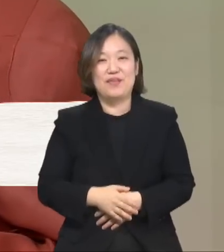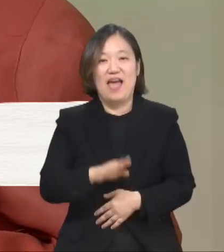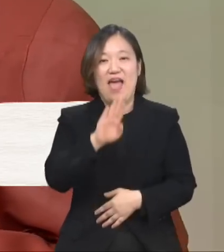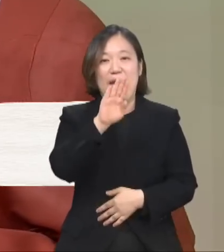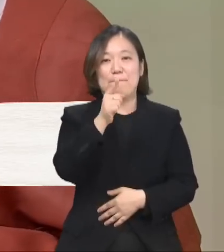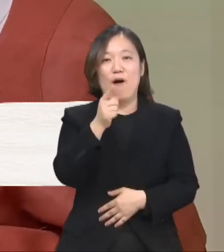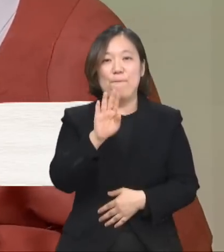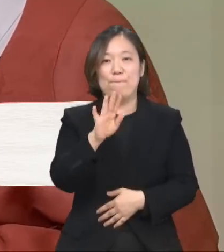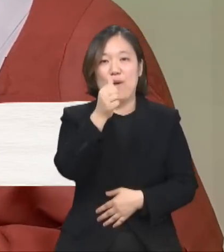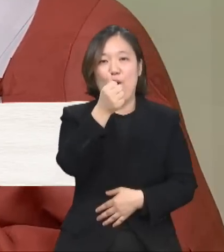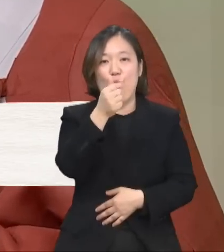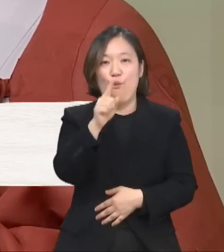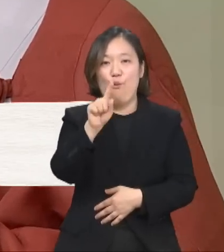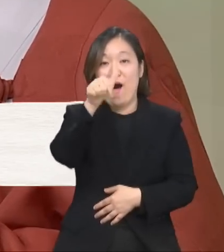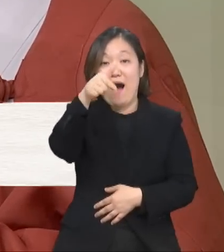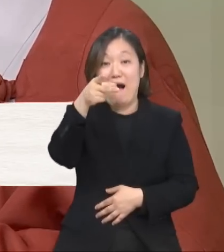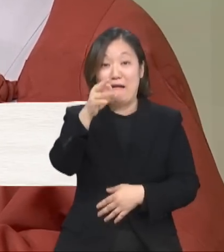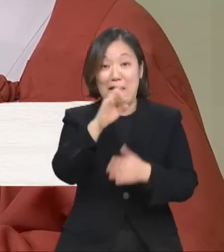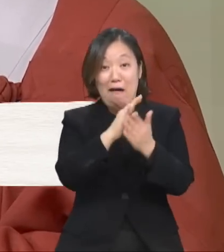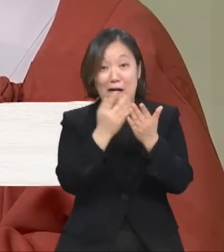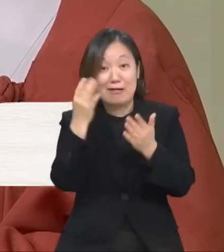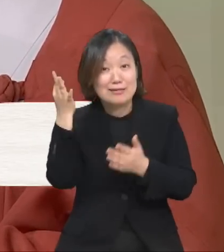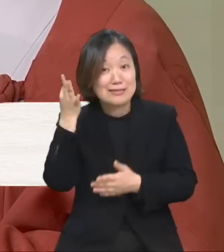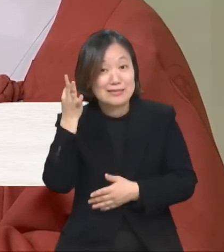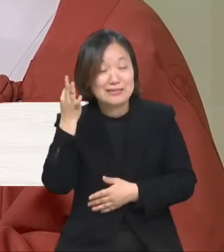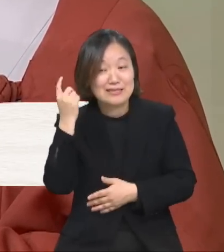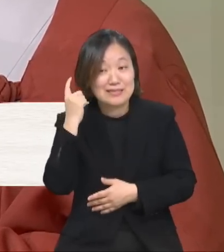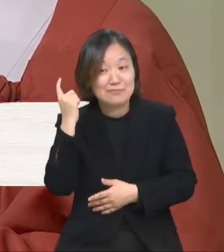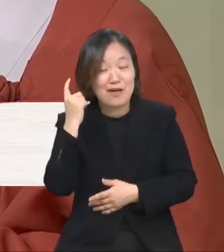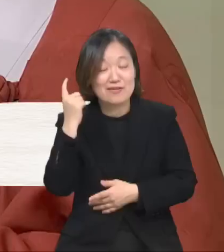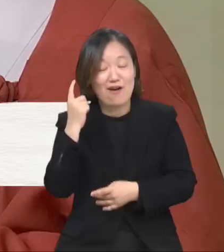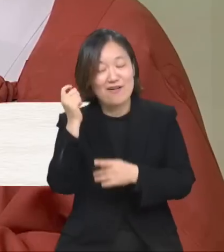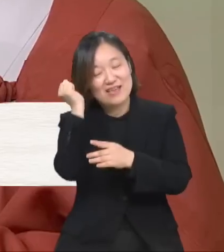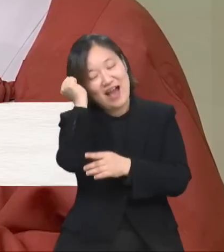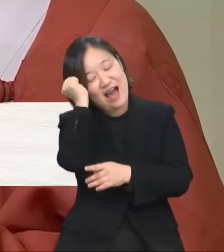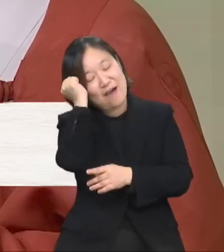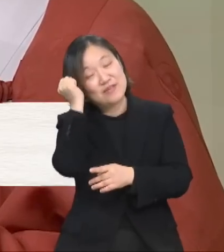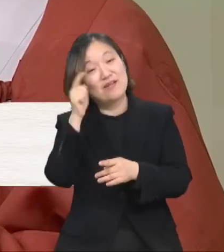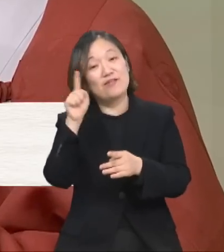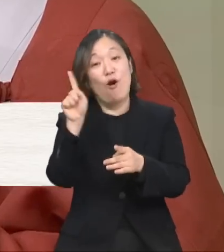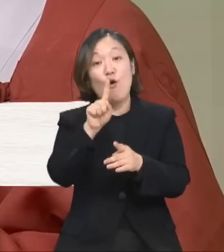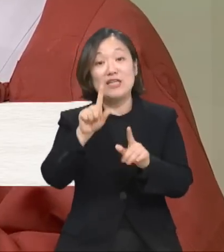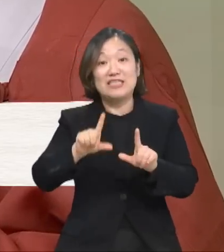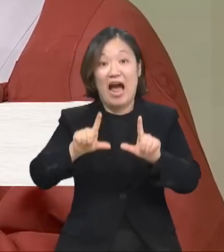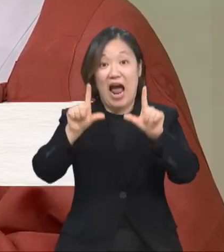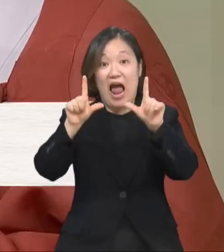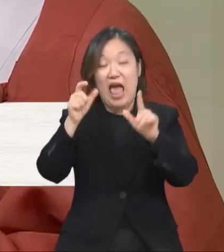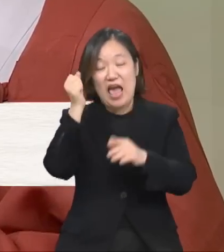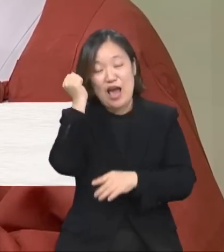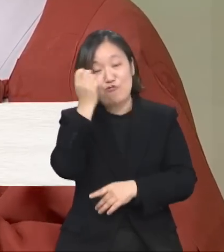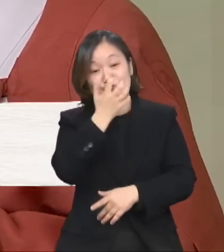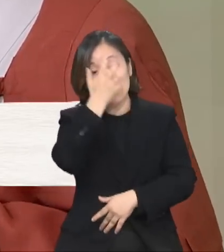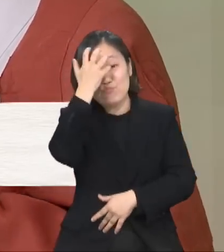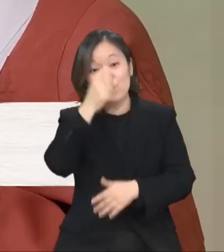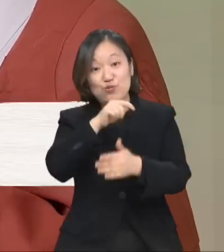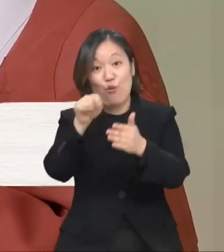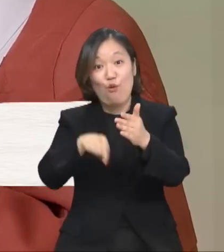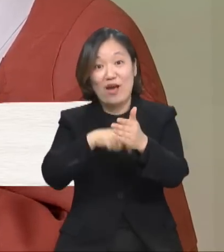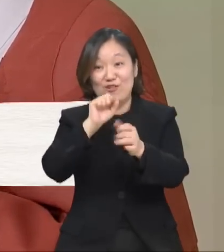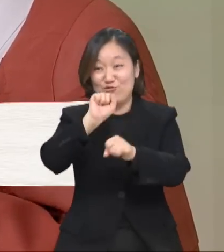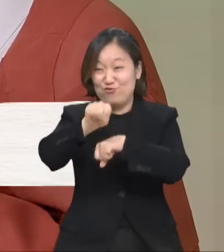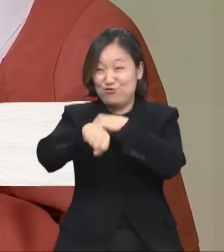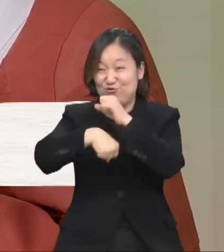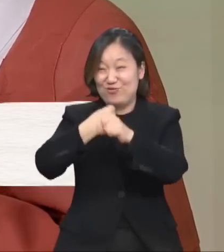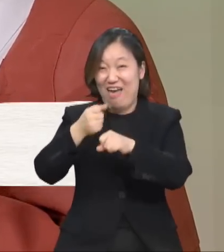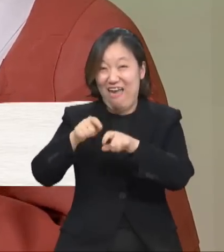법화경을 들으며 잠이 들었던 어느 날에는 축생 아슈라 세계에 갔다가 유명